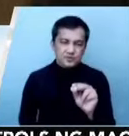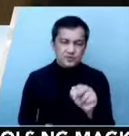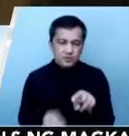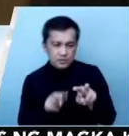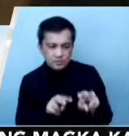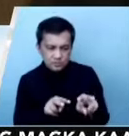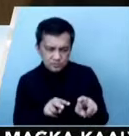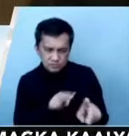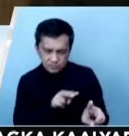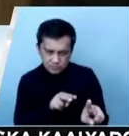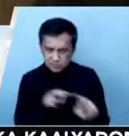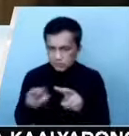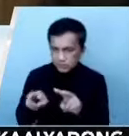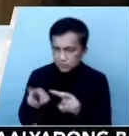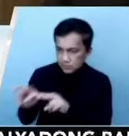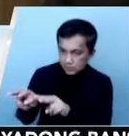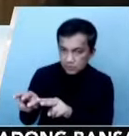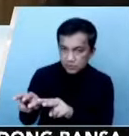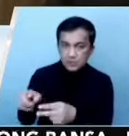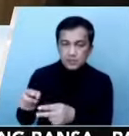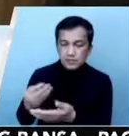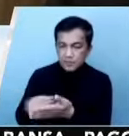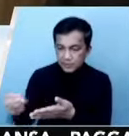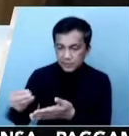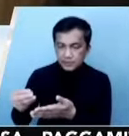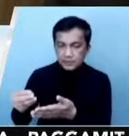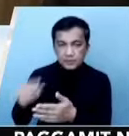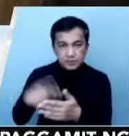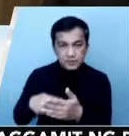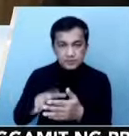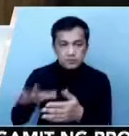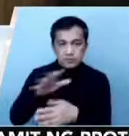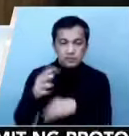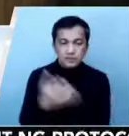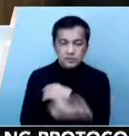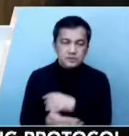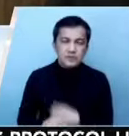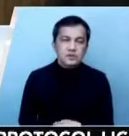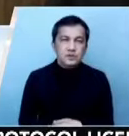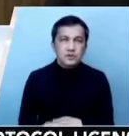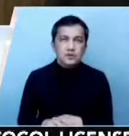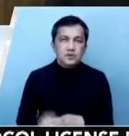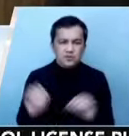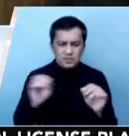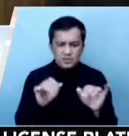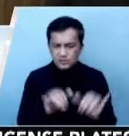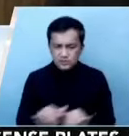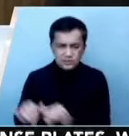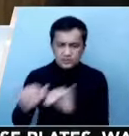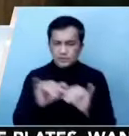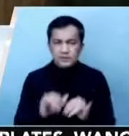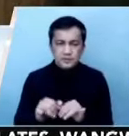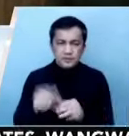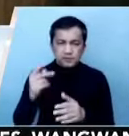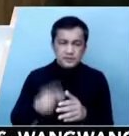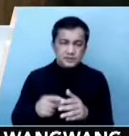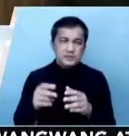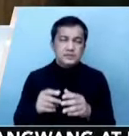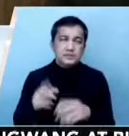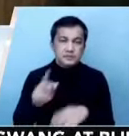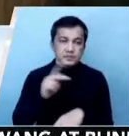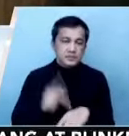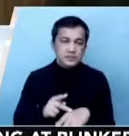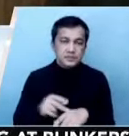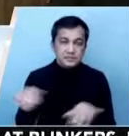lahat ng buying price nationwide. There is no uniform price nationwide na kamukha nung dati.